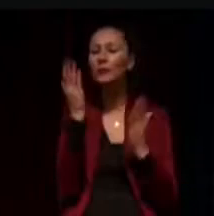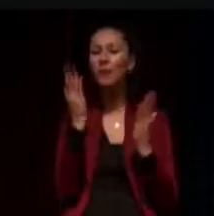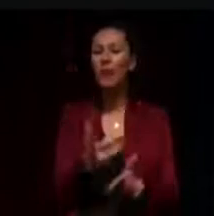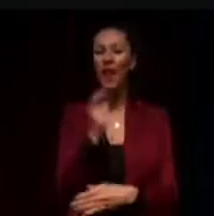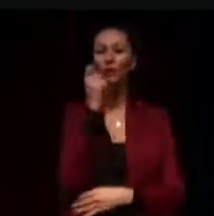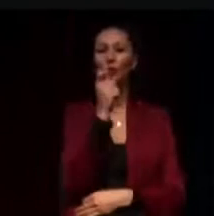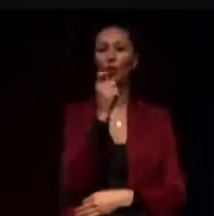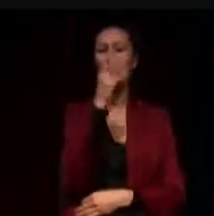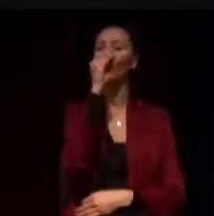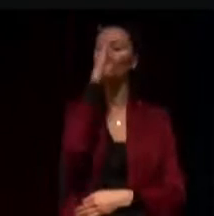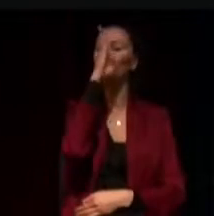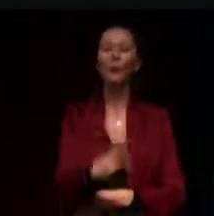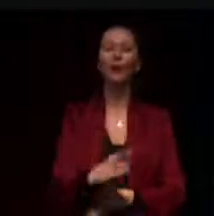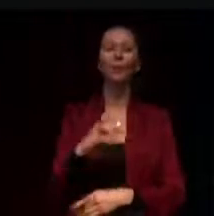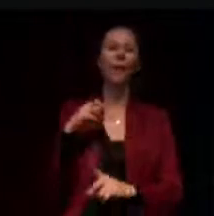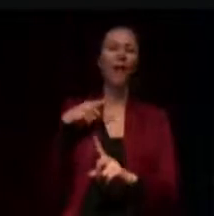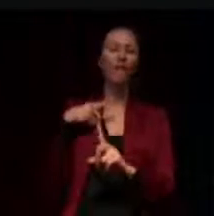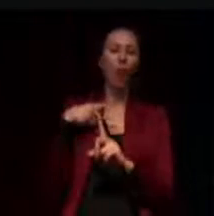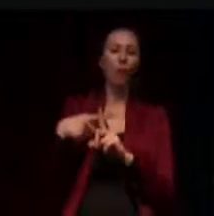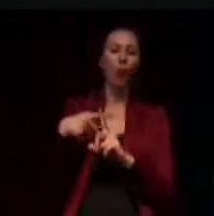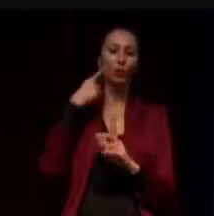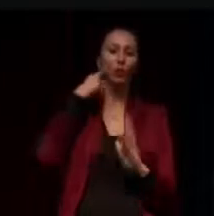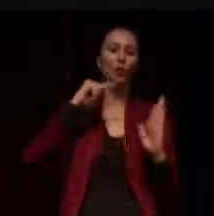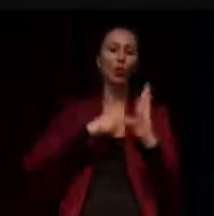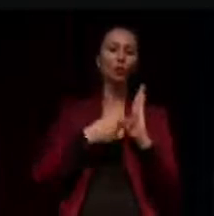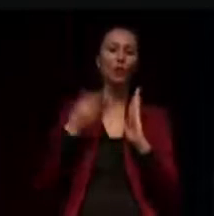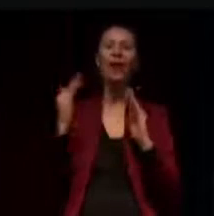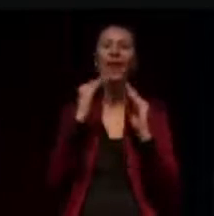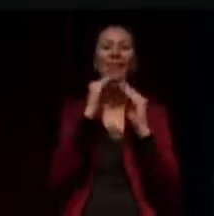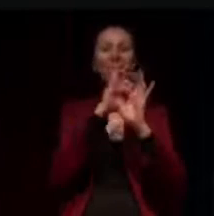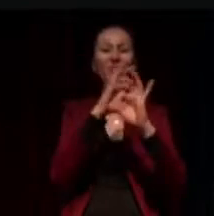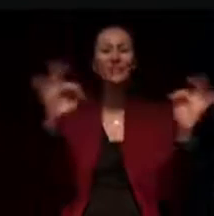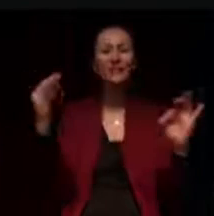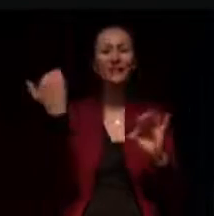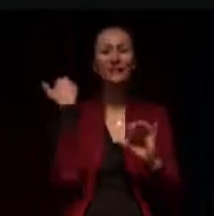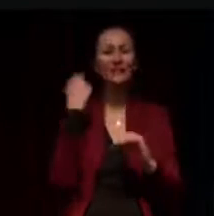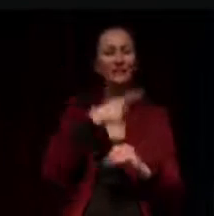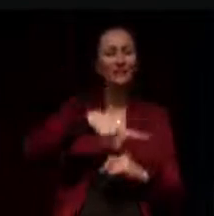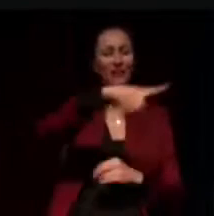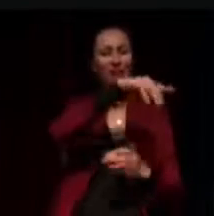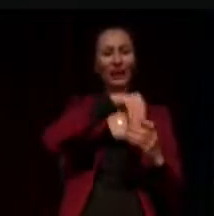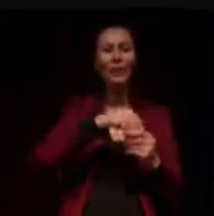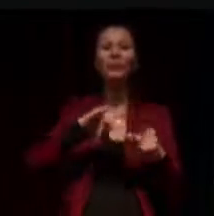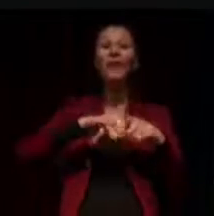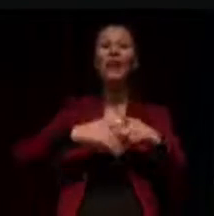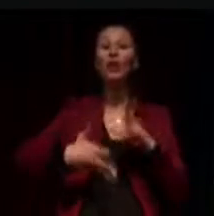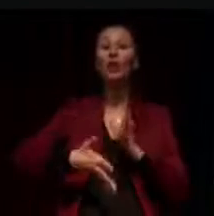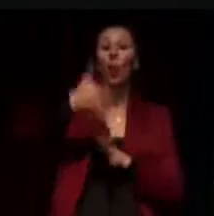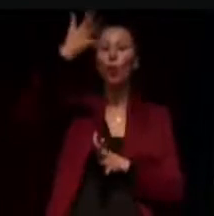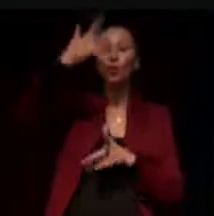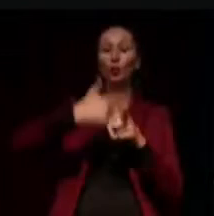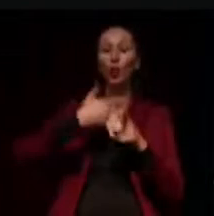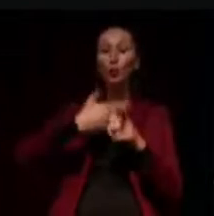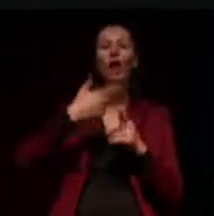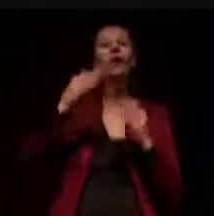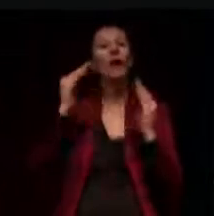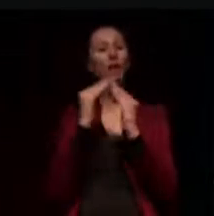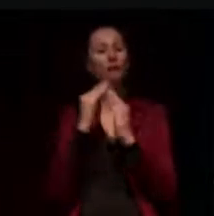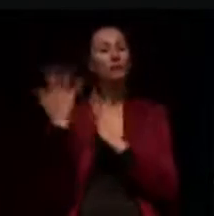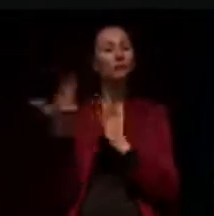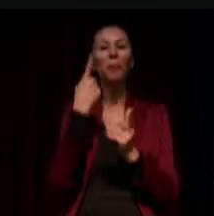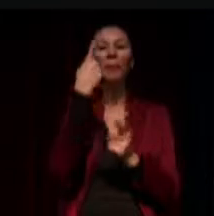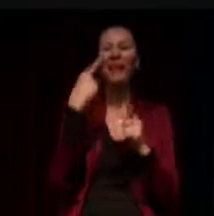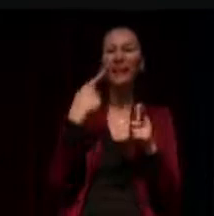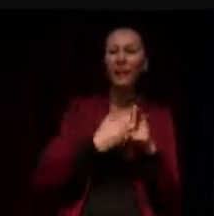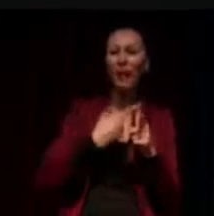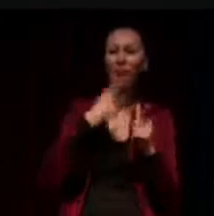zor ciddi bir performans gösterdi. Evsiz kalan yurttaşlarımızı Hilton ve konutlara yerleştirdi. Bir